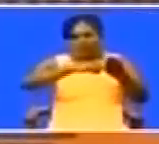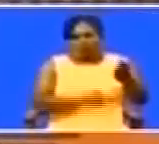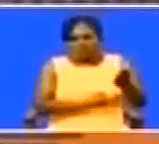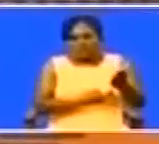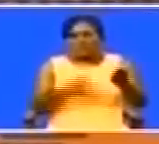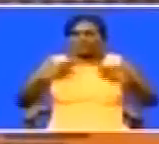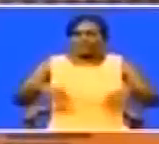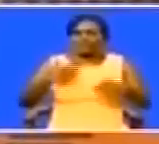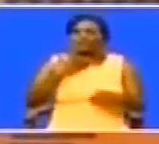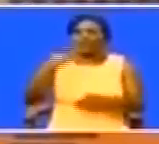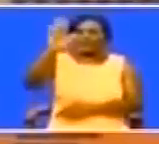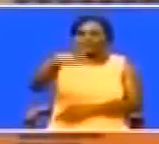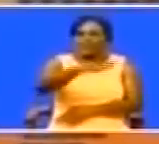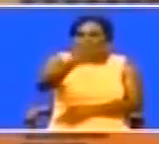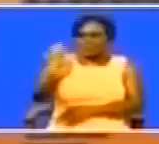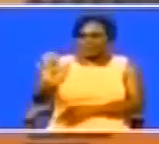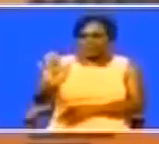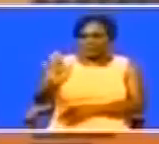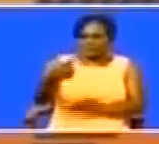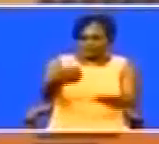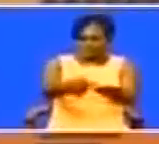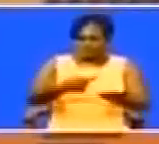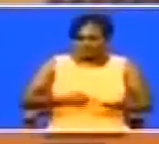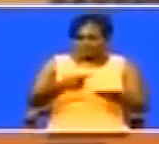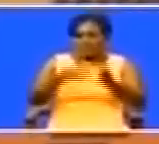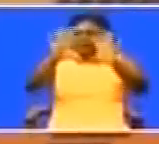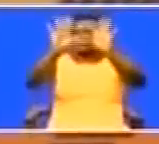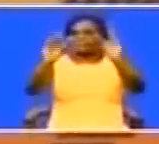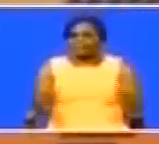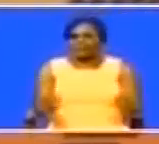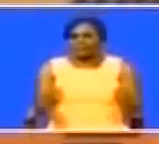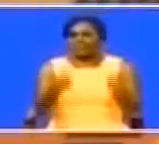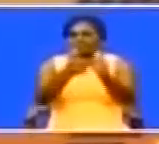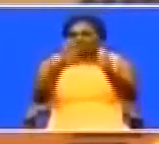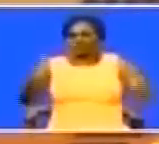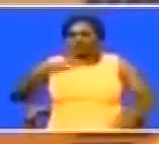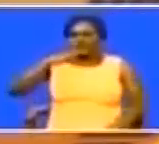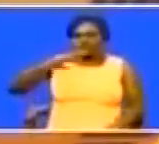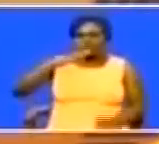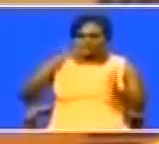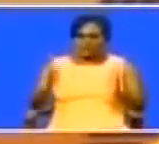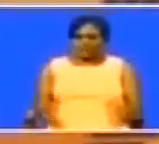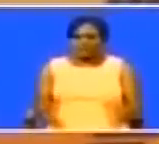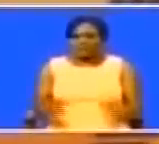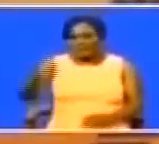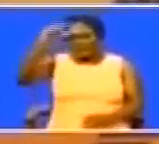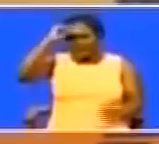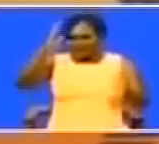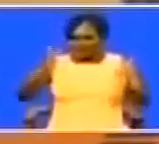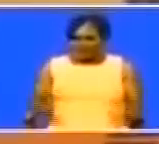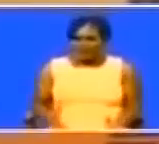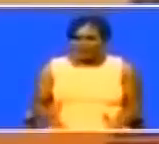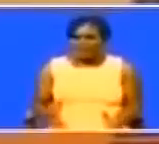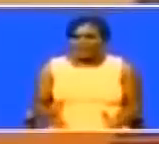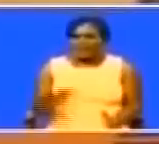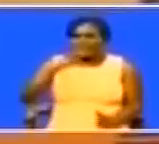rapsha wakitaka bunge la kaunti hiyo kujadili mswada wa bajeti uliokataliwa na spika Kariuki Mate. Gavana Martin Wambora